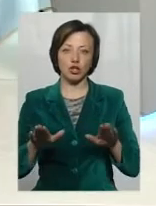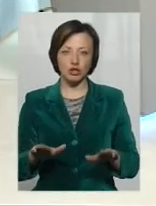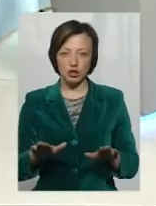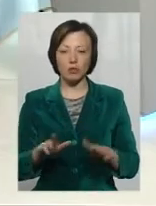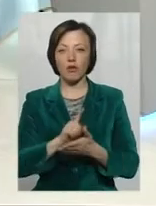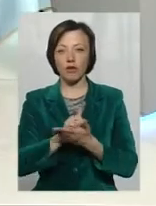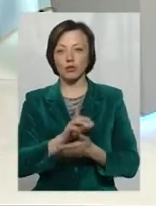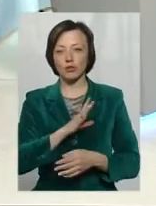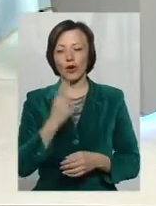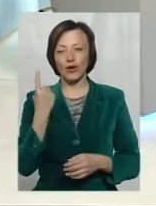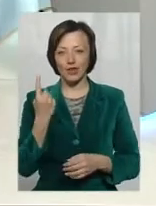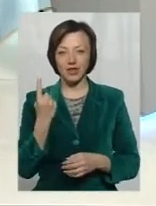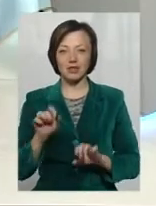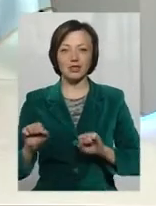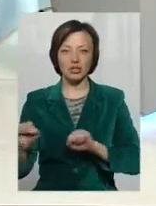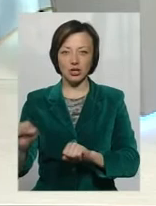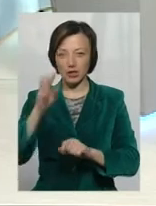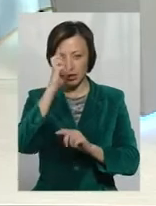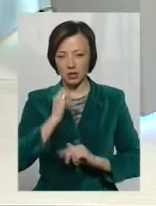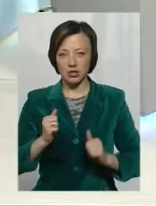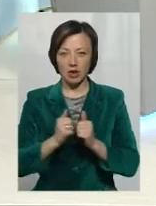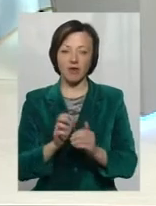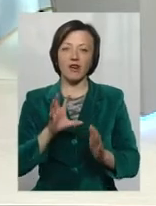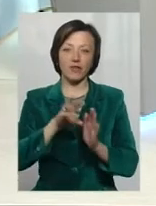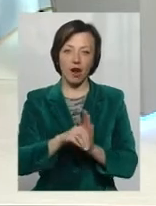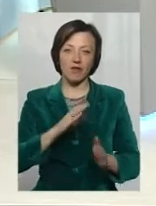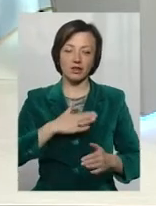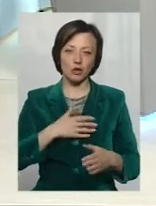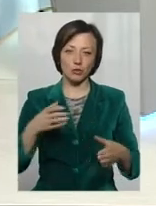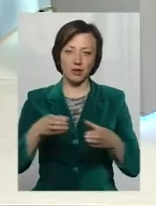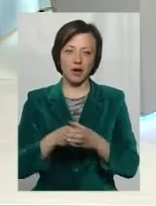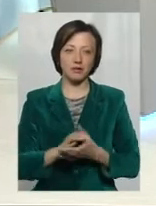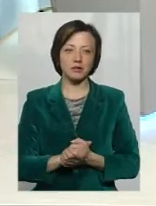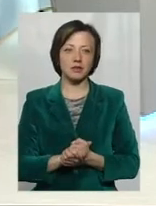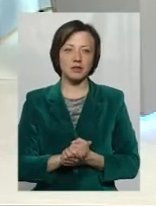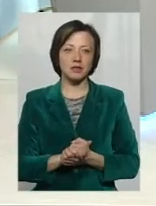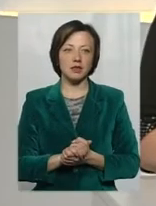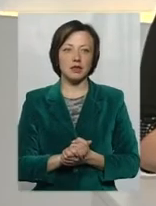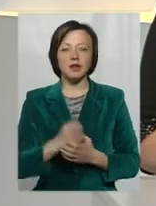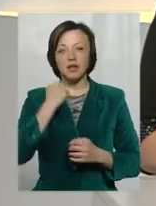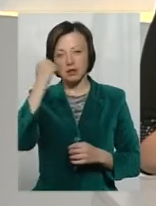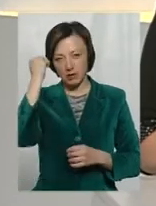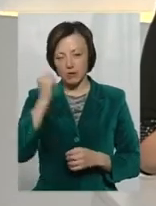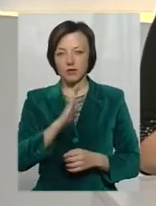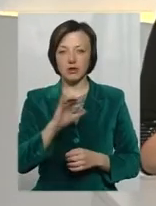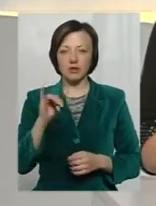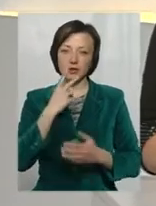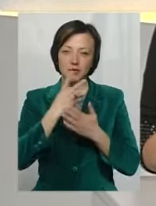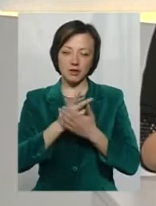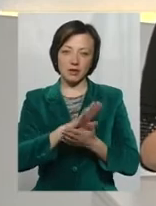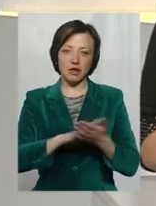повинно бути одне – захищати державу в лавах нашої бригади. Дякую, Вікторе Івановичу. У нас є відеосюжет, який